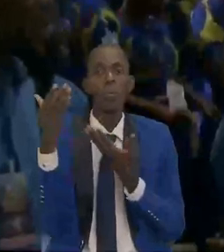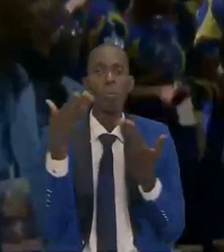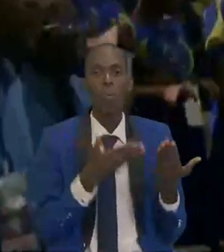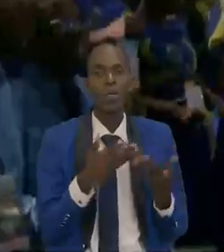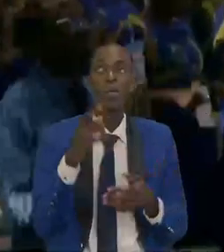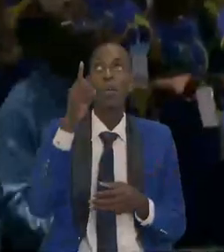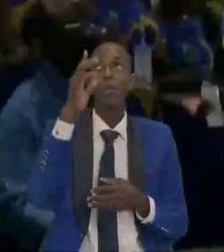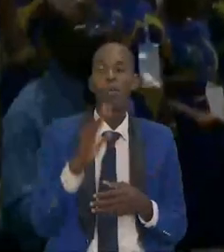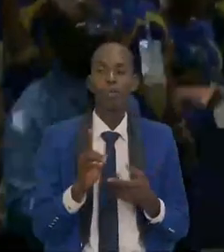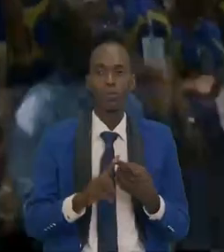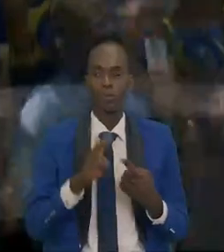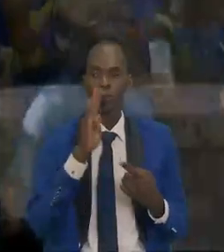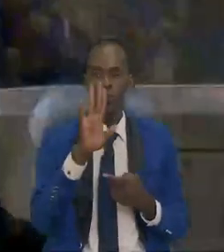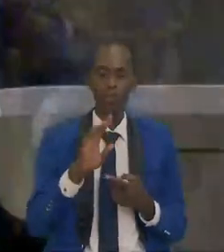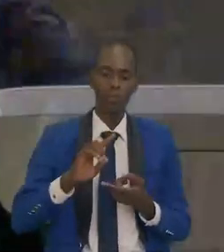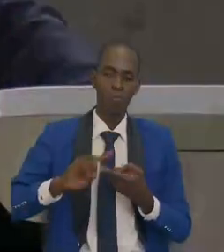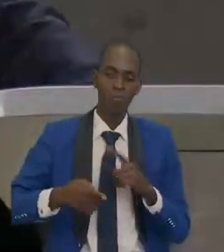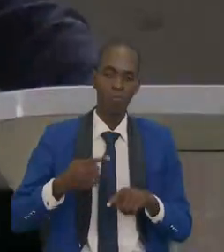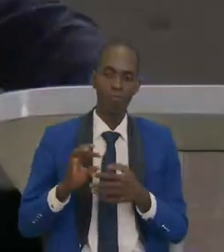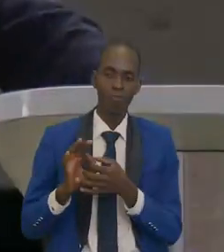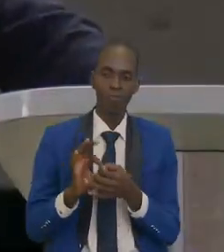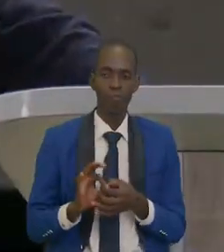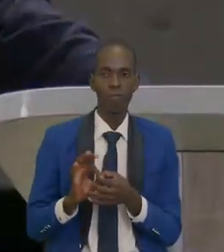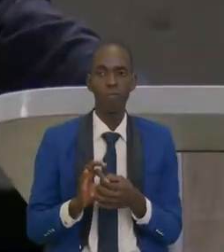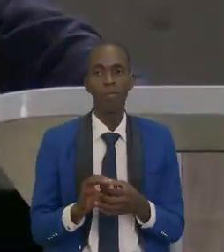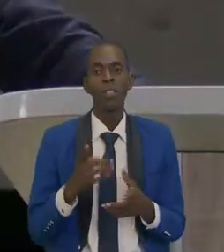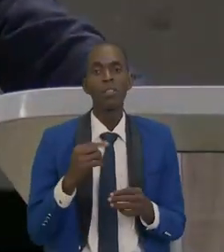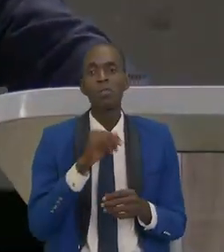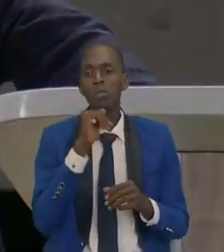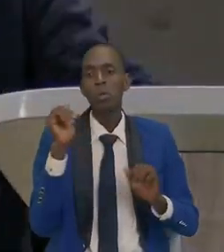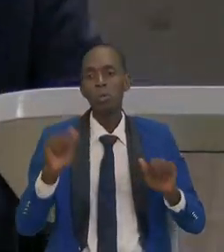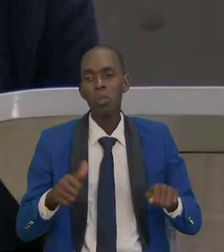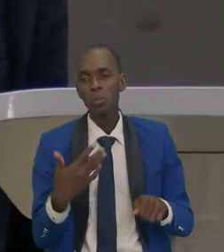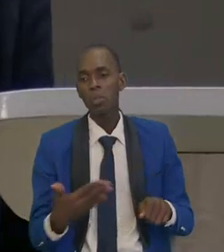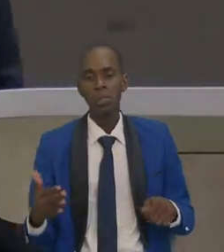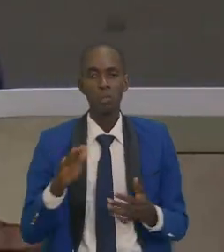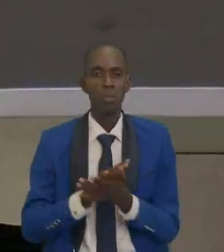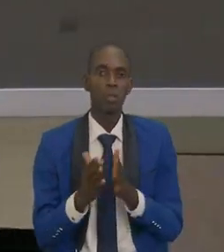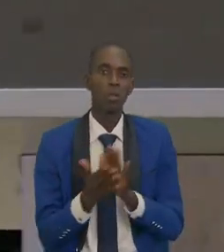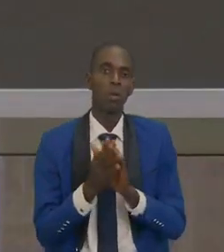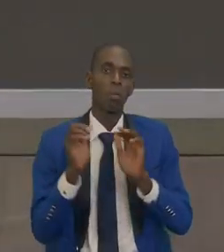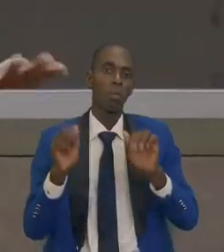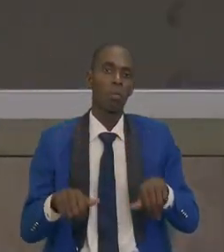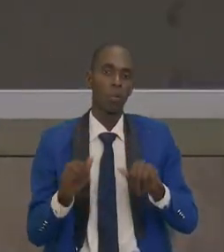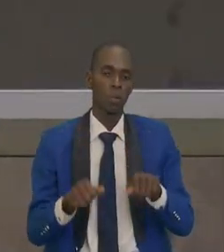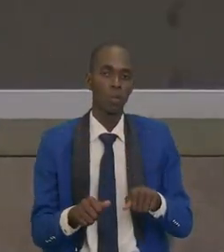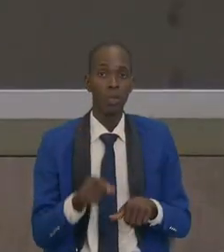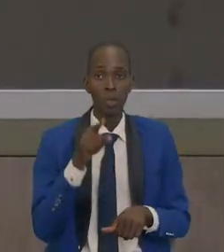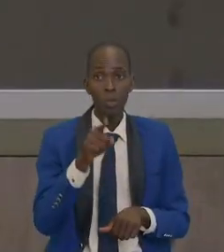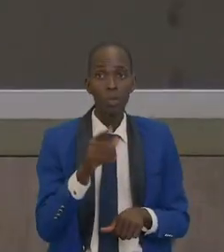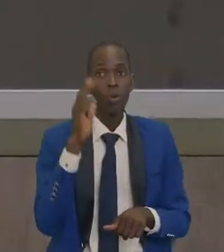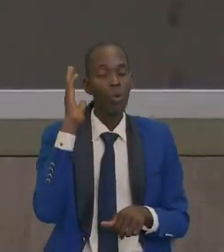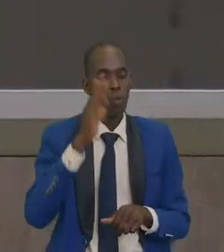tu entres en partenariat avec Dieu. Les impossibilités deviennent possibles.